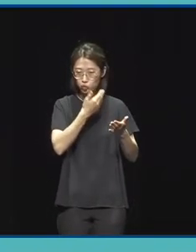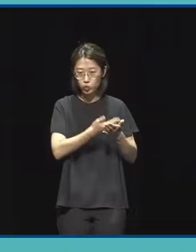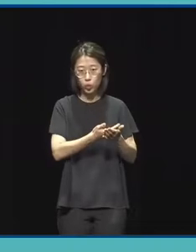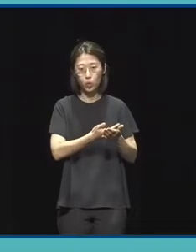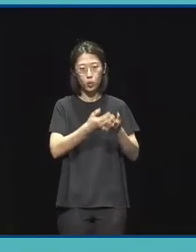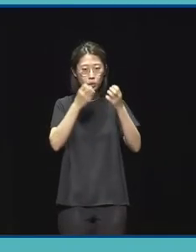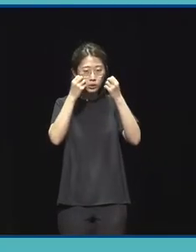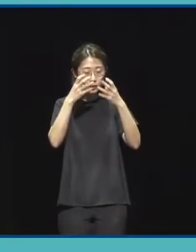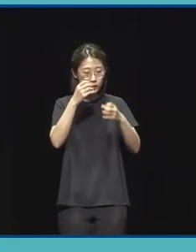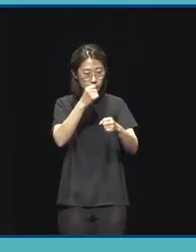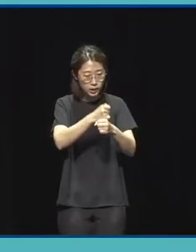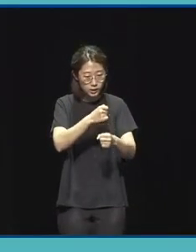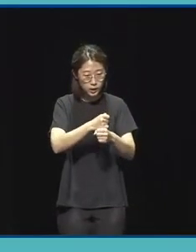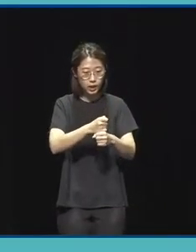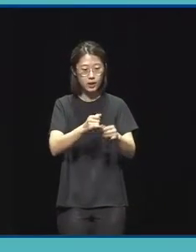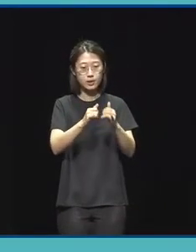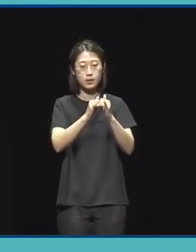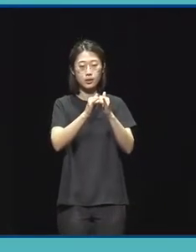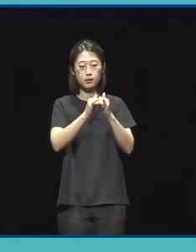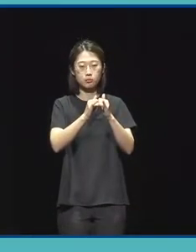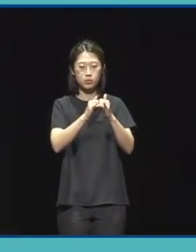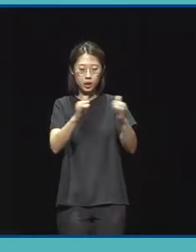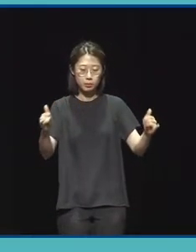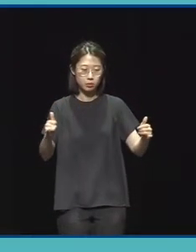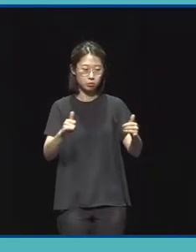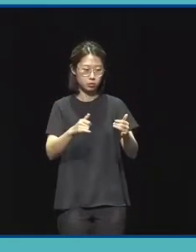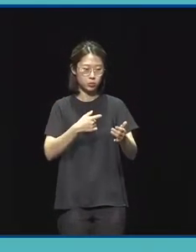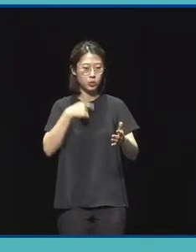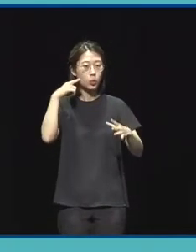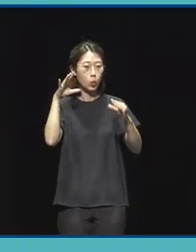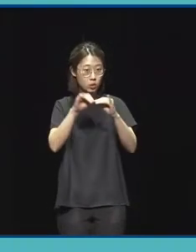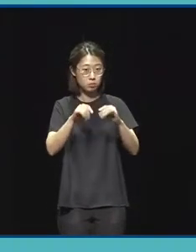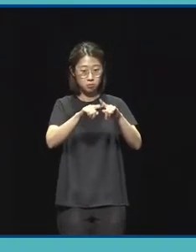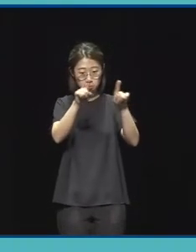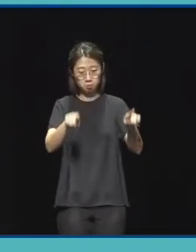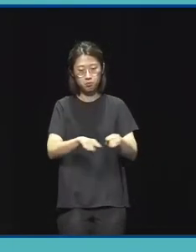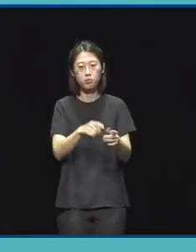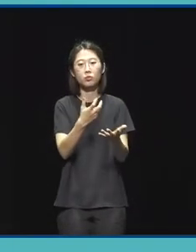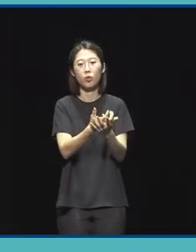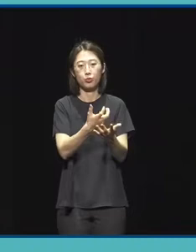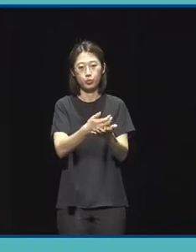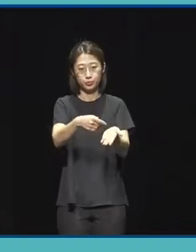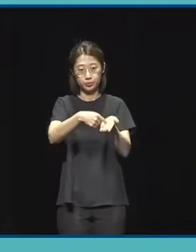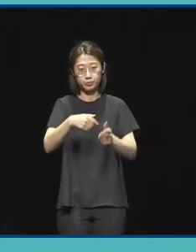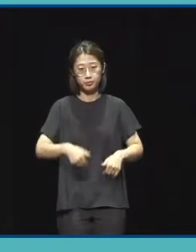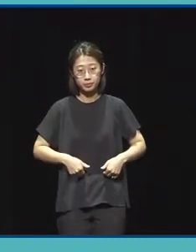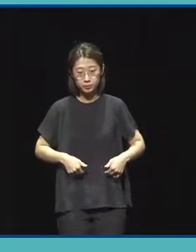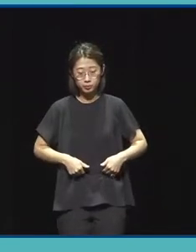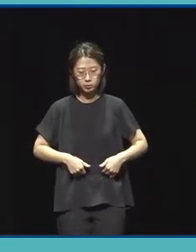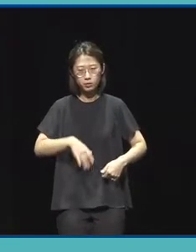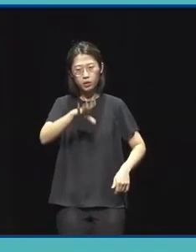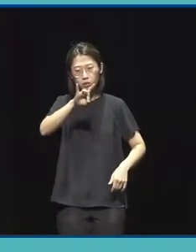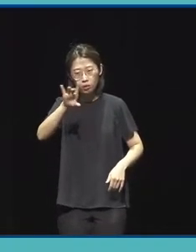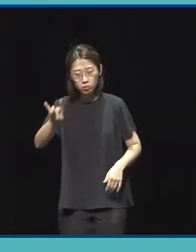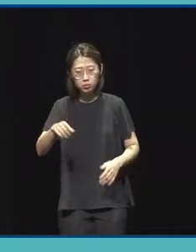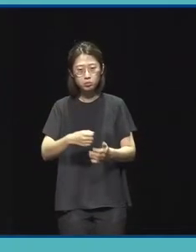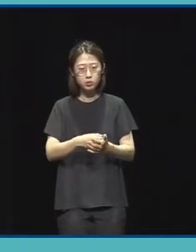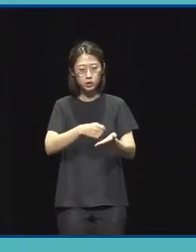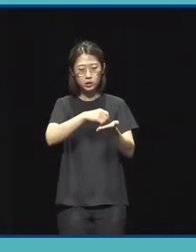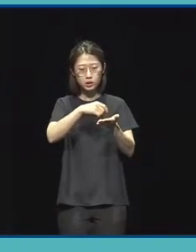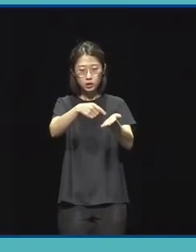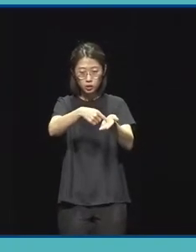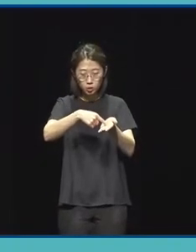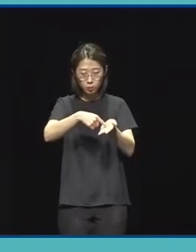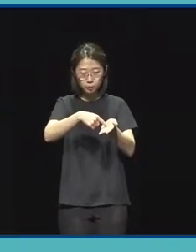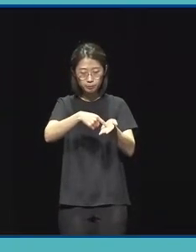창작진의 사업 참여 동의서를 필수로 제출하셔야 합니다이 이유는 가끔씩 지원신청서를 작성을